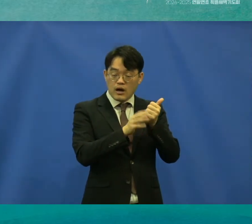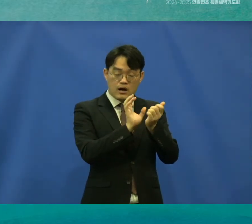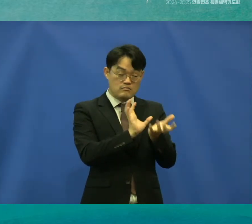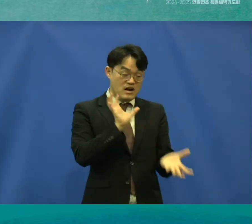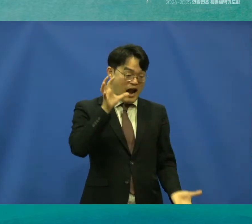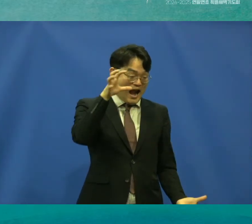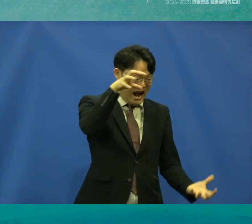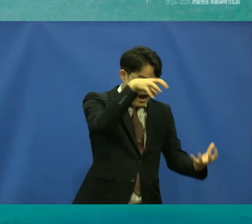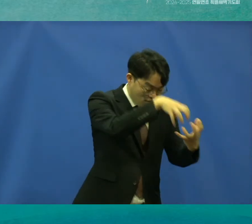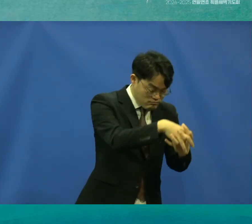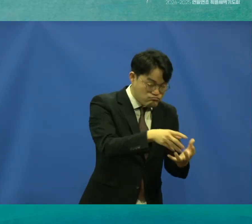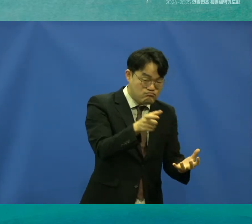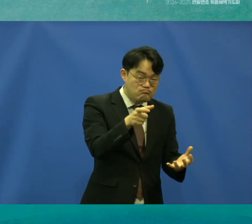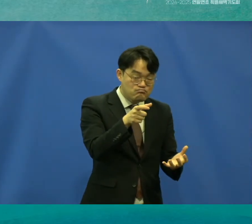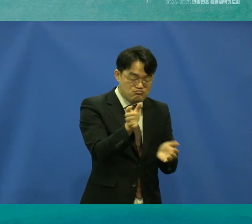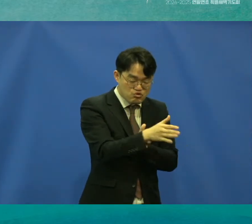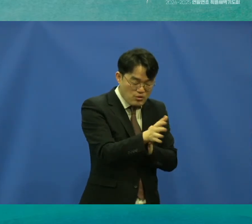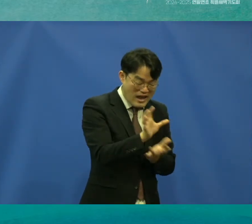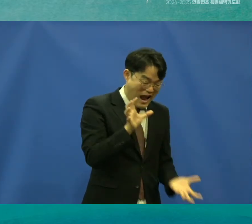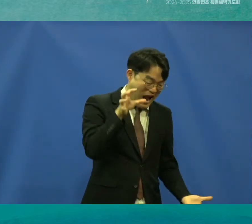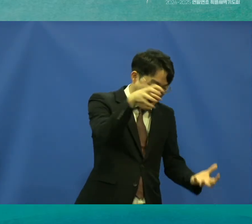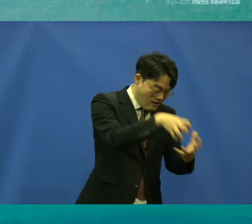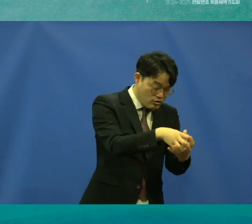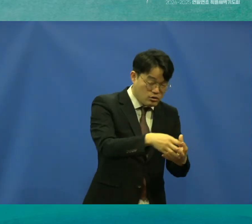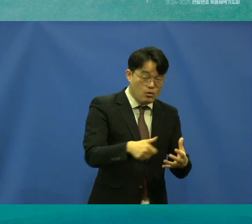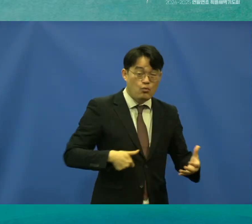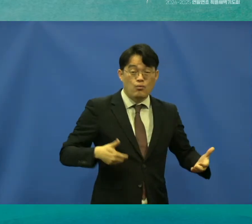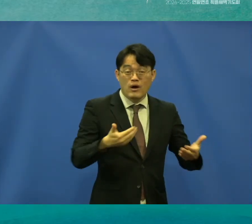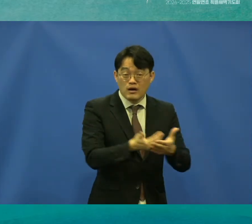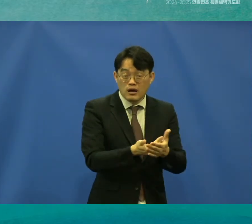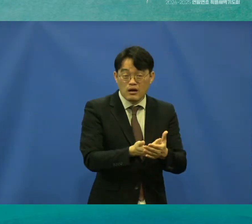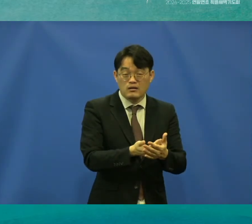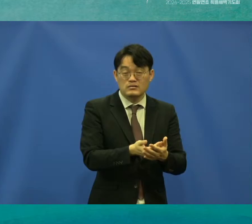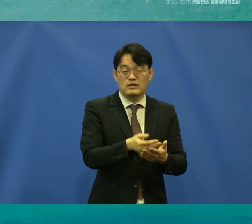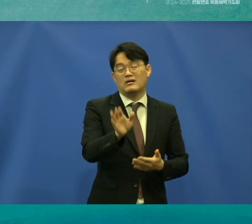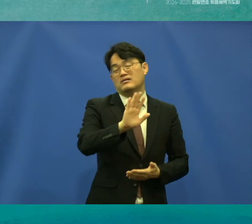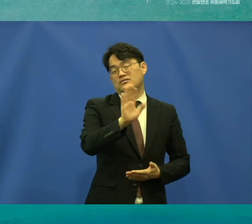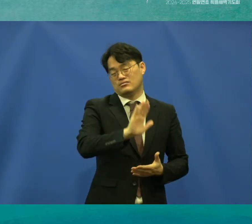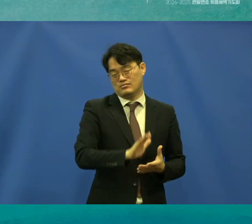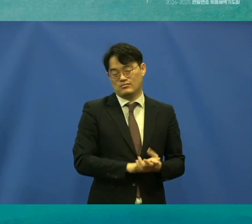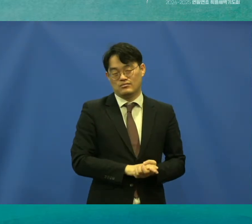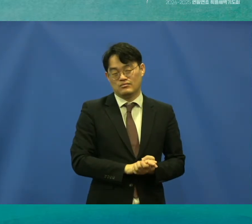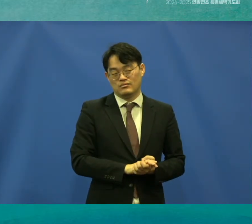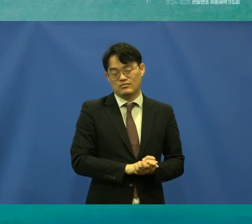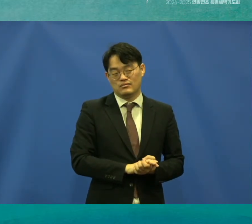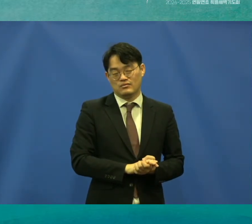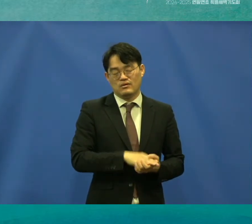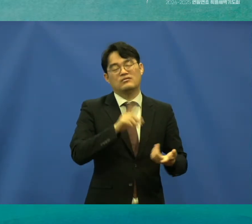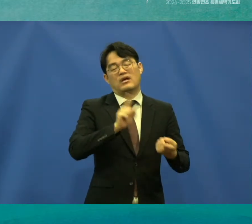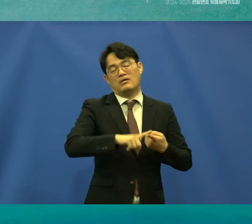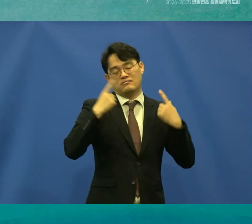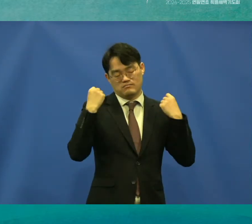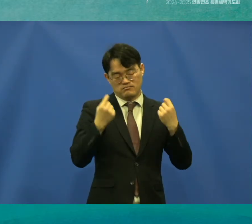그 회개가 뭐죠, 여러분? 그 회개는 딴 게 아닙니다. 아버지의 마음으로 돌아가는 거예요.